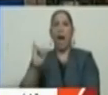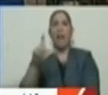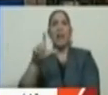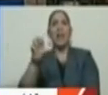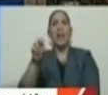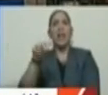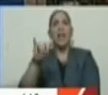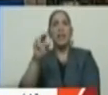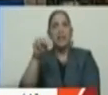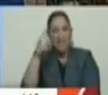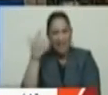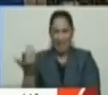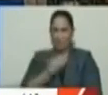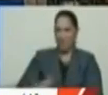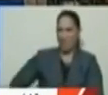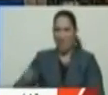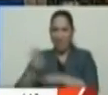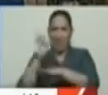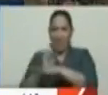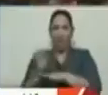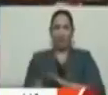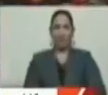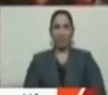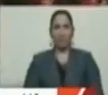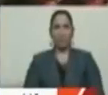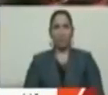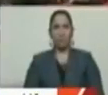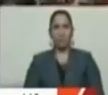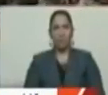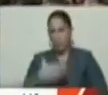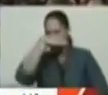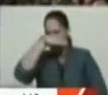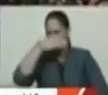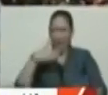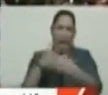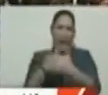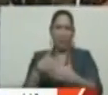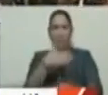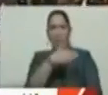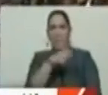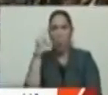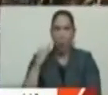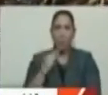يعني رأي المحكمة الدستورية لا يعتد به في هذه الأحيان. طيب أستاذ طارق، تاريخيا